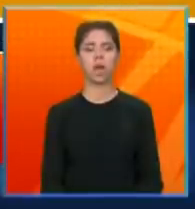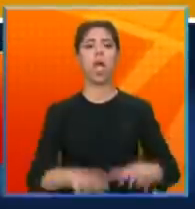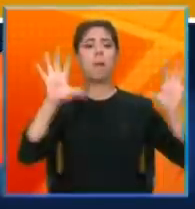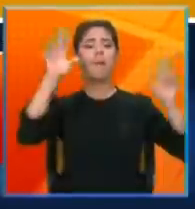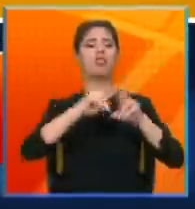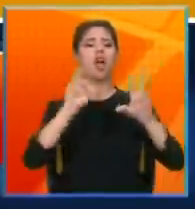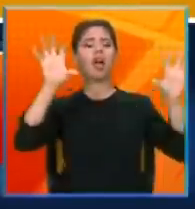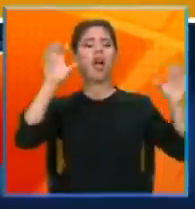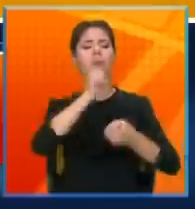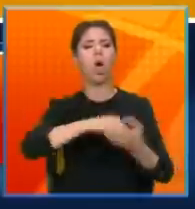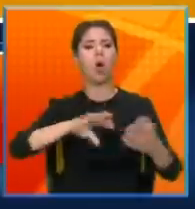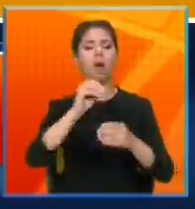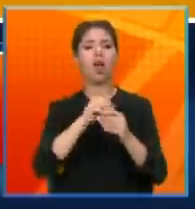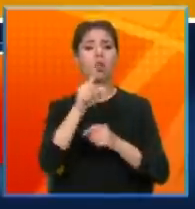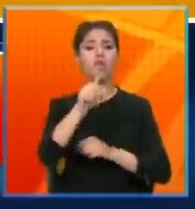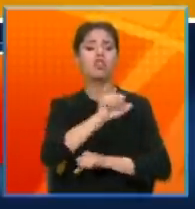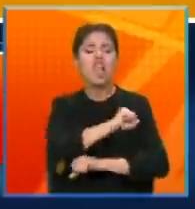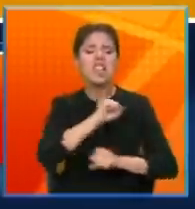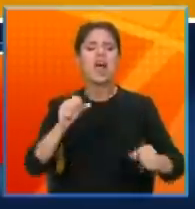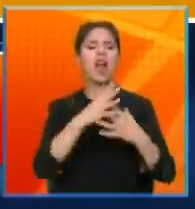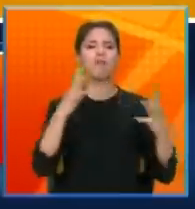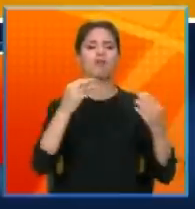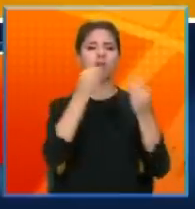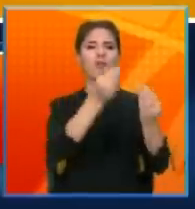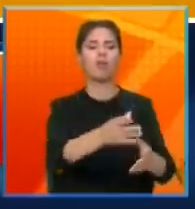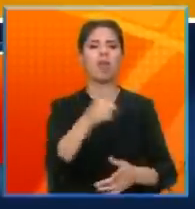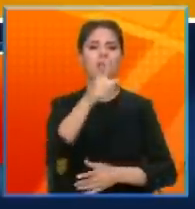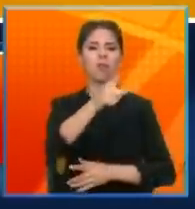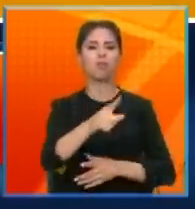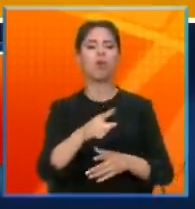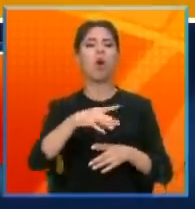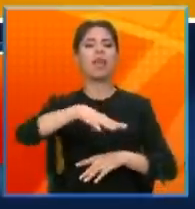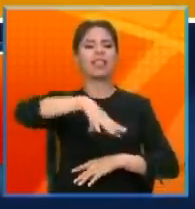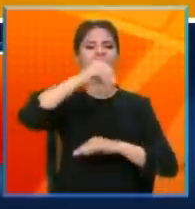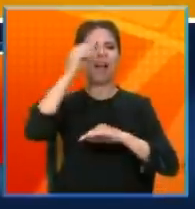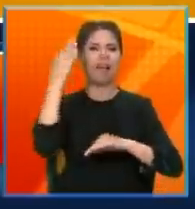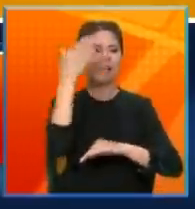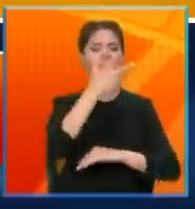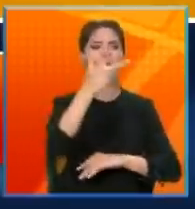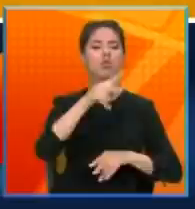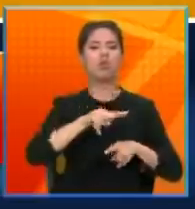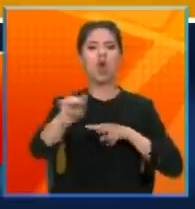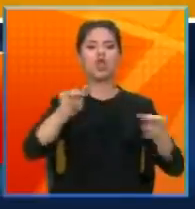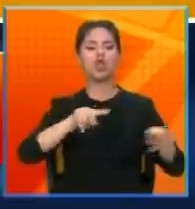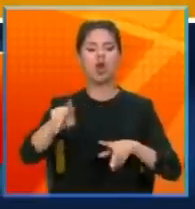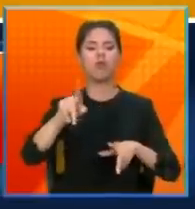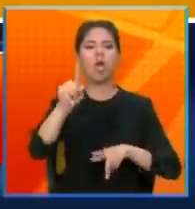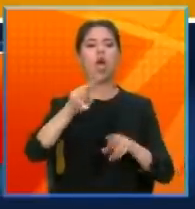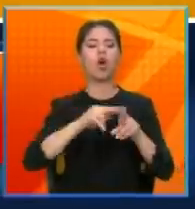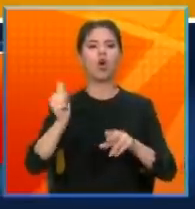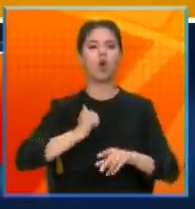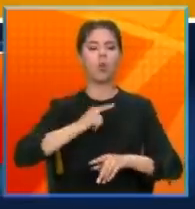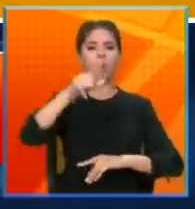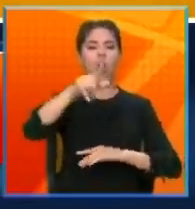Pençe Kaplan Harekatı'nda en kritik darbe indirildi örgüte. Hantur Dağı zirvesine giden 3 yolun kapısı aralandı. Komandolar